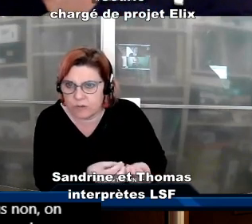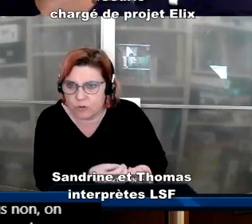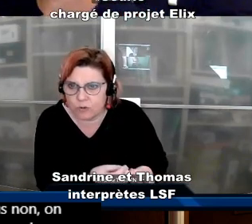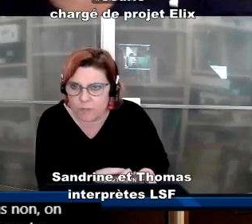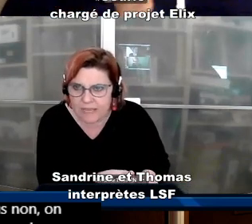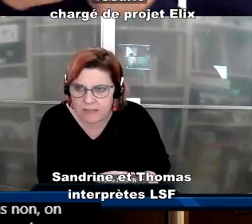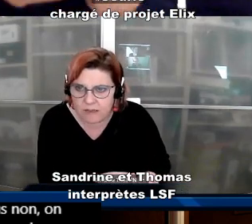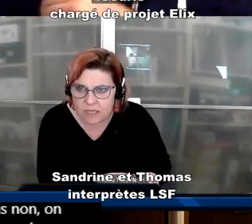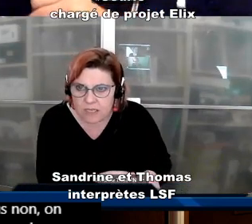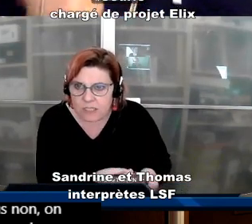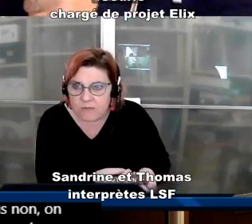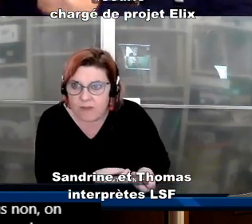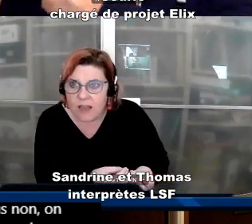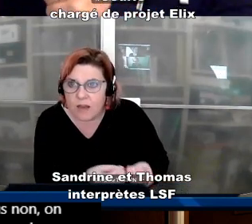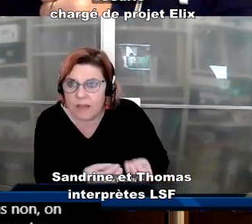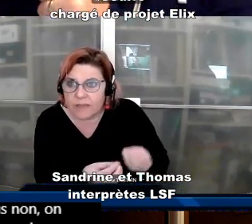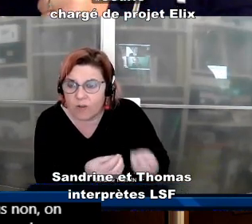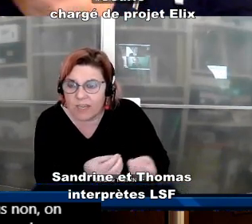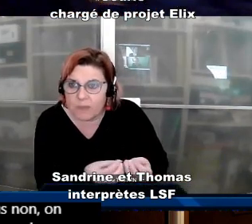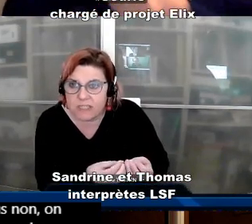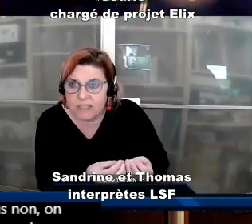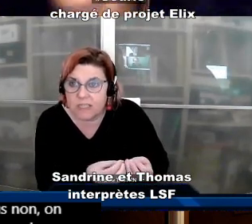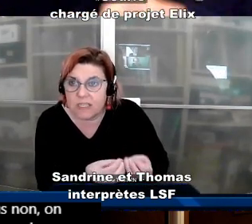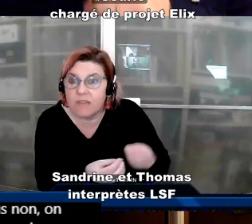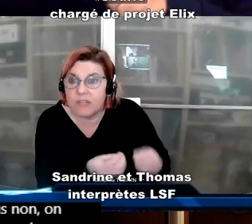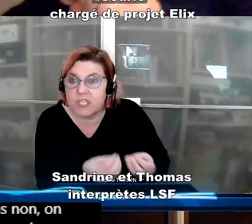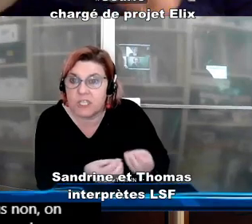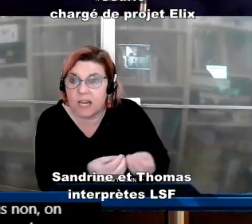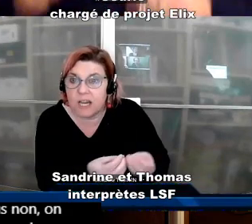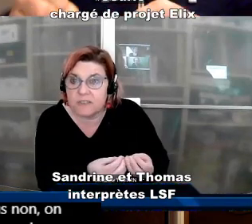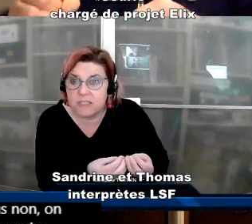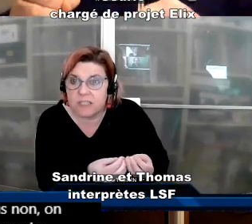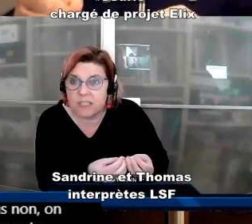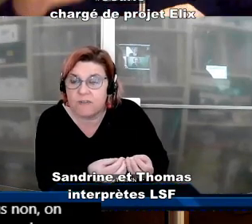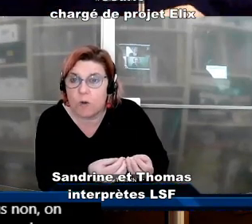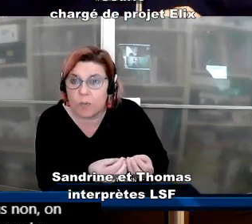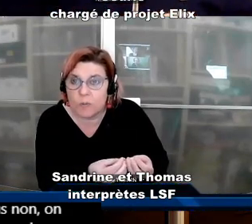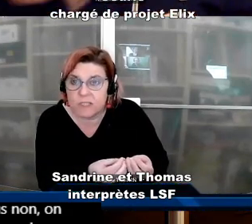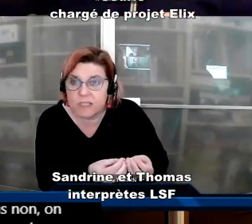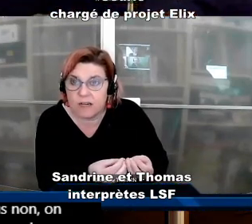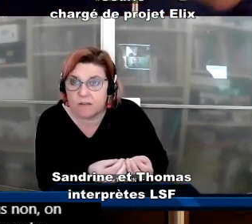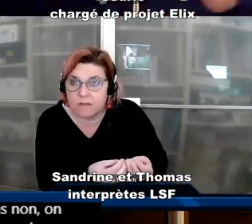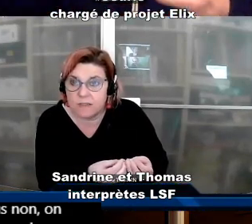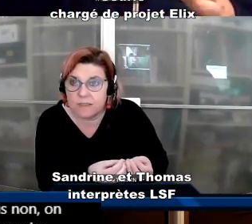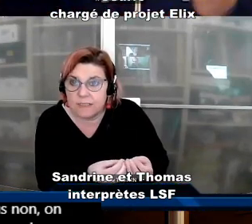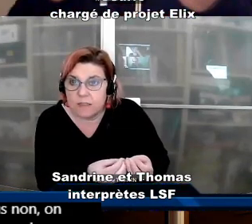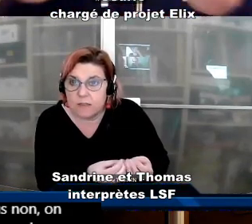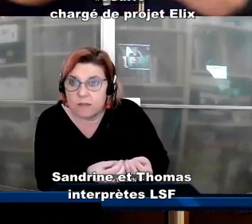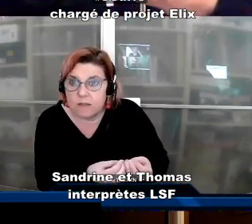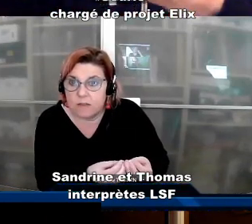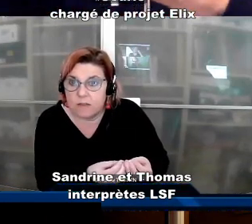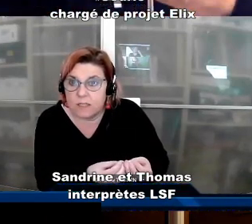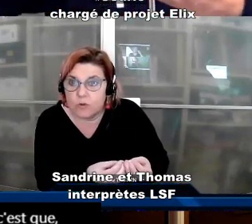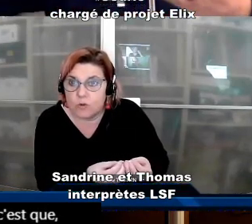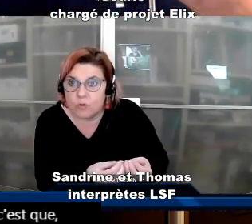spécialiste du domaine, qui va être en capacité de réfléchir à un signe et qui va en proposer un.